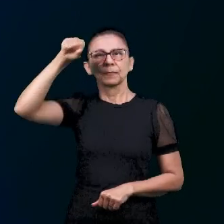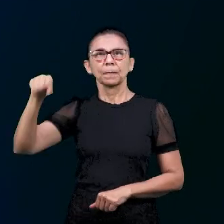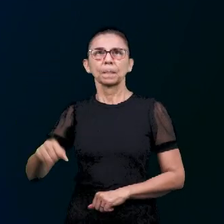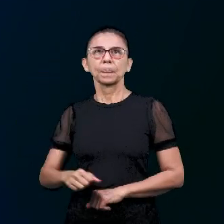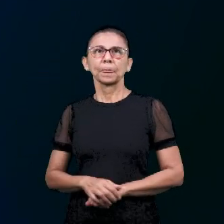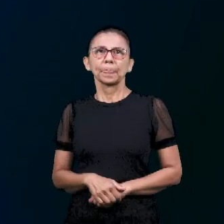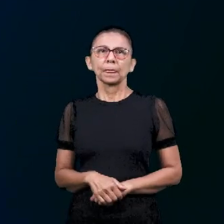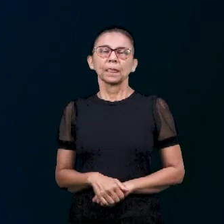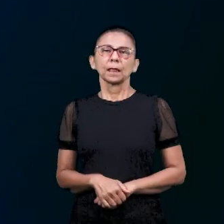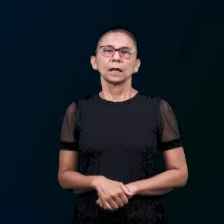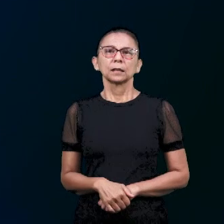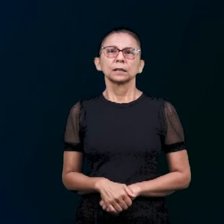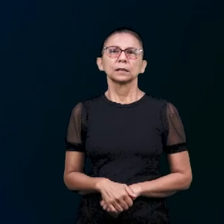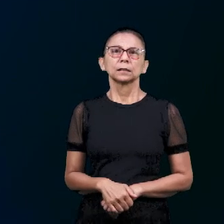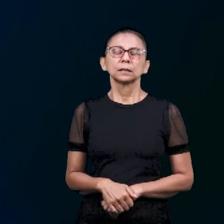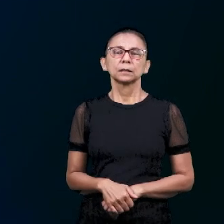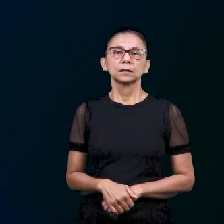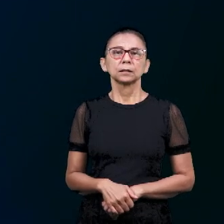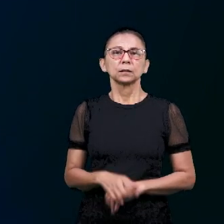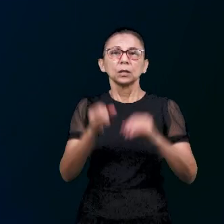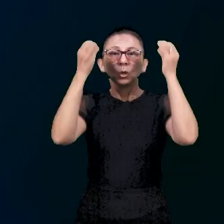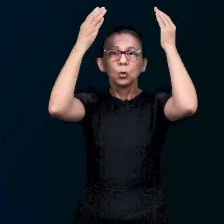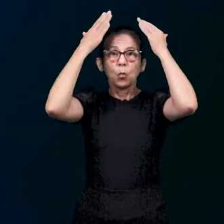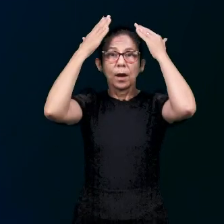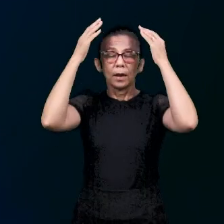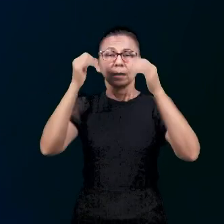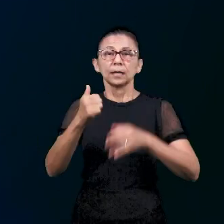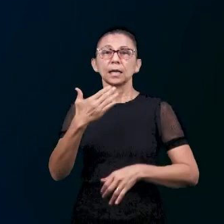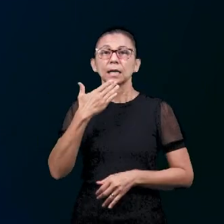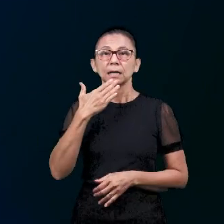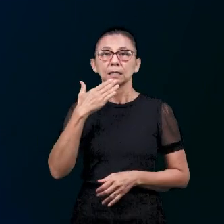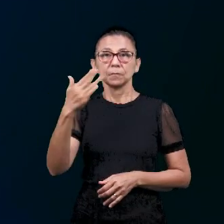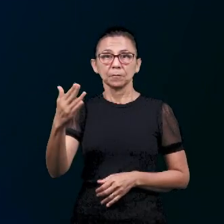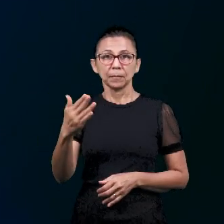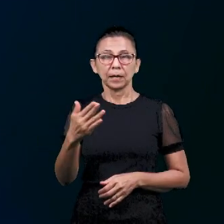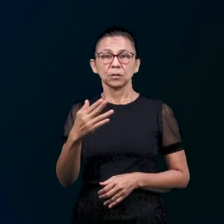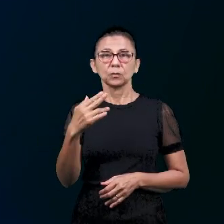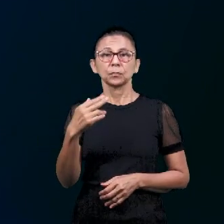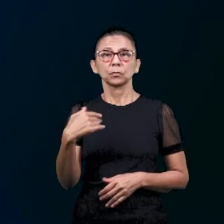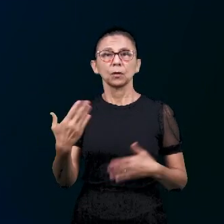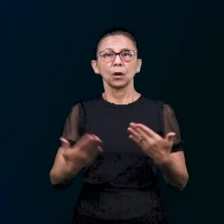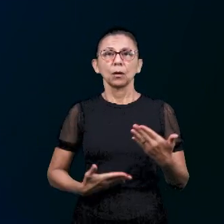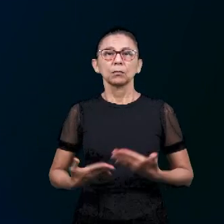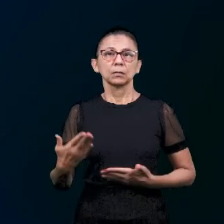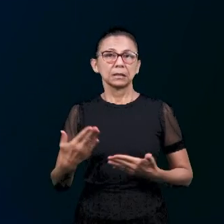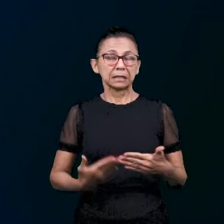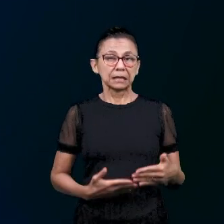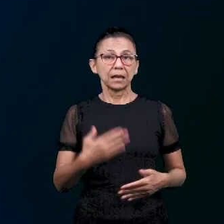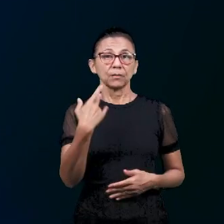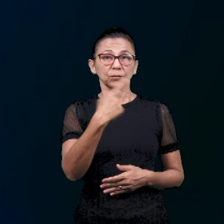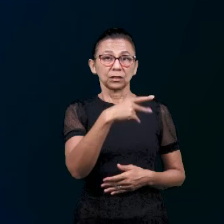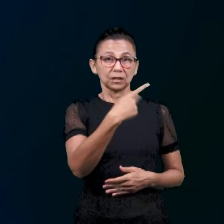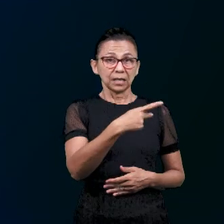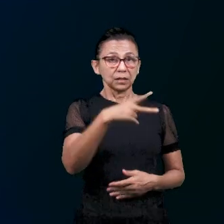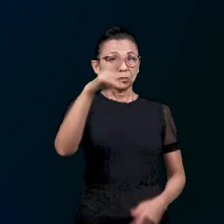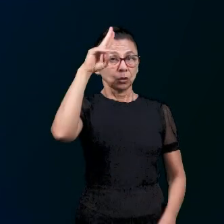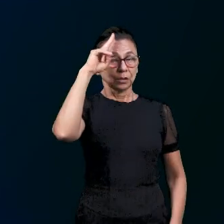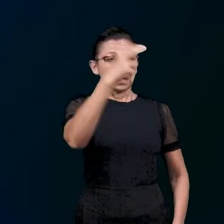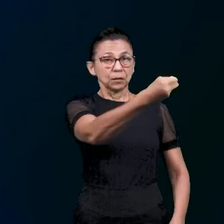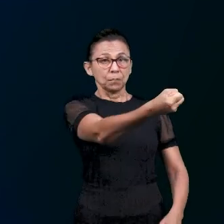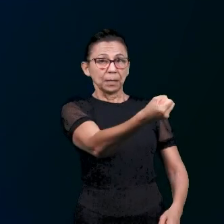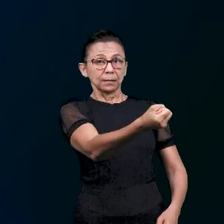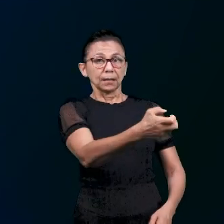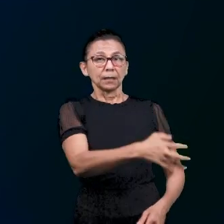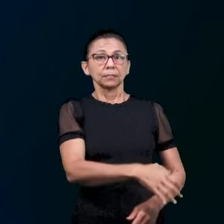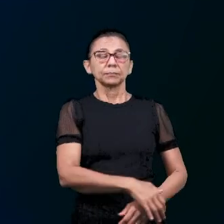demande à son serviteur de le tuer dans la bataille. Et c'est pas cela que le Seigneur il veut pour nous. Le salut, c'est acte et processus. C'est un